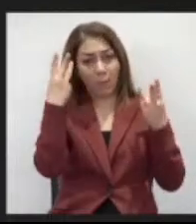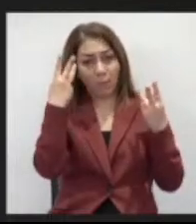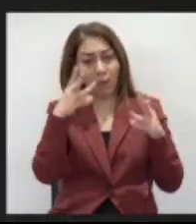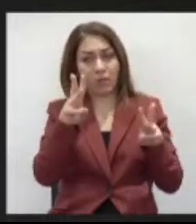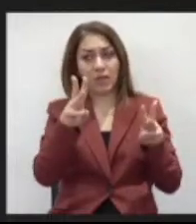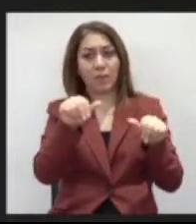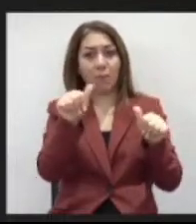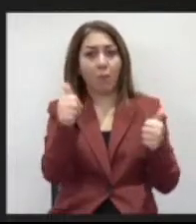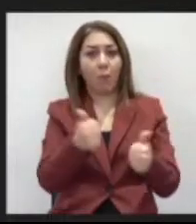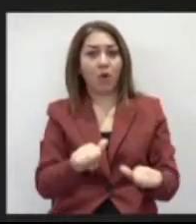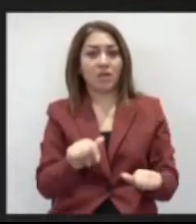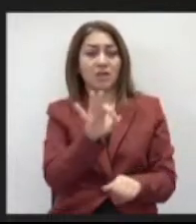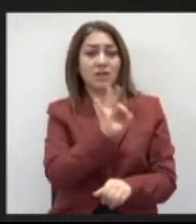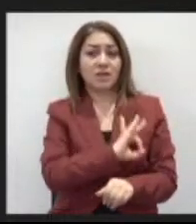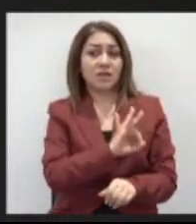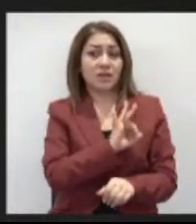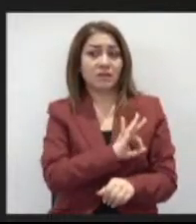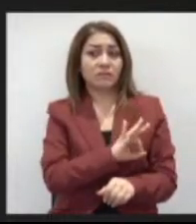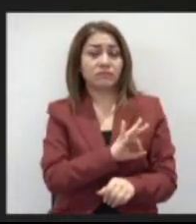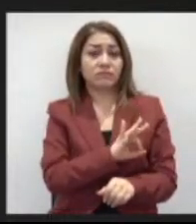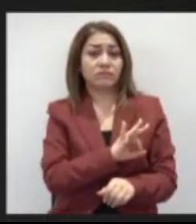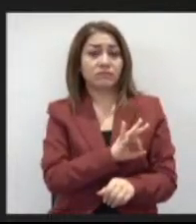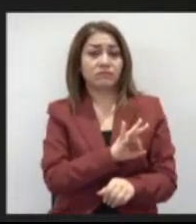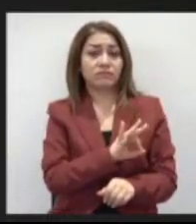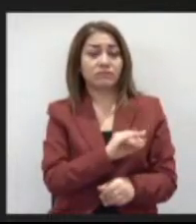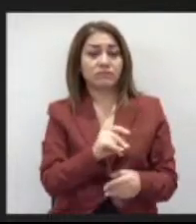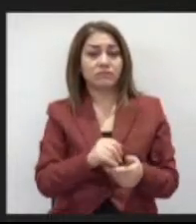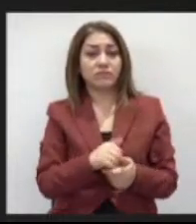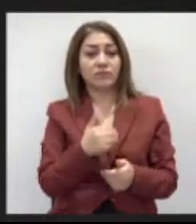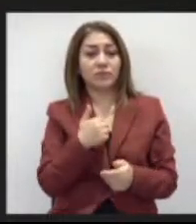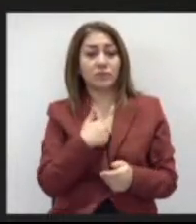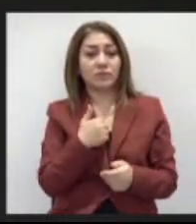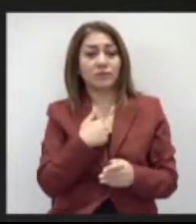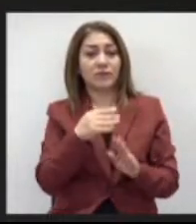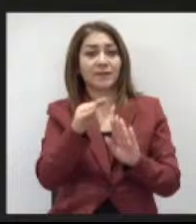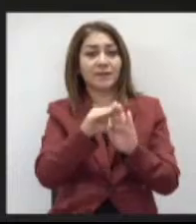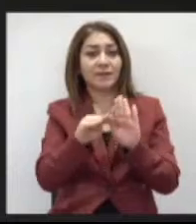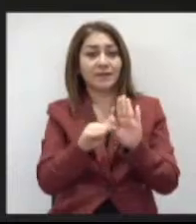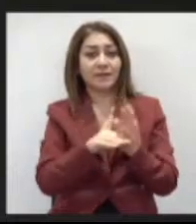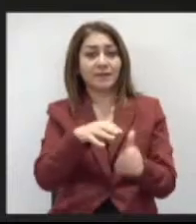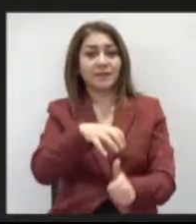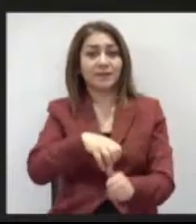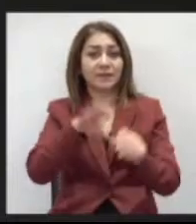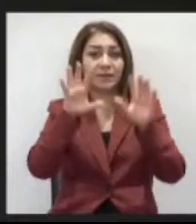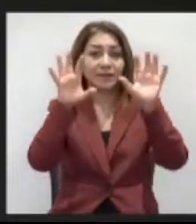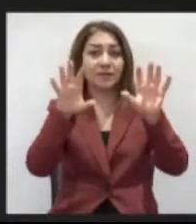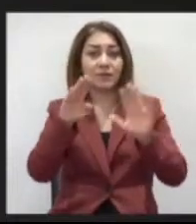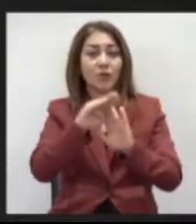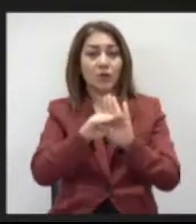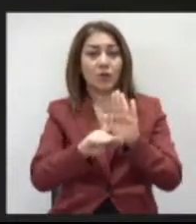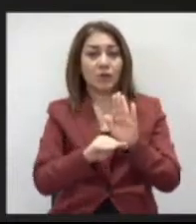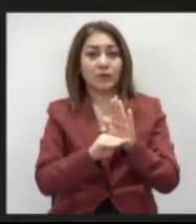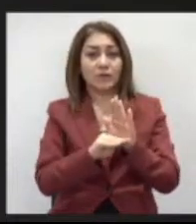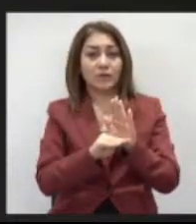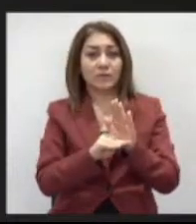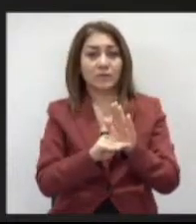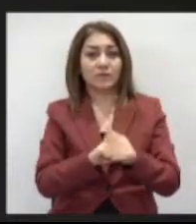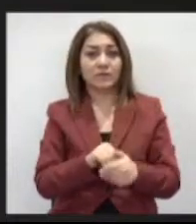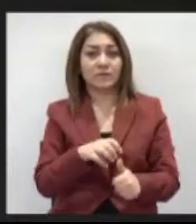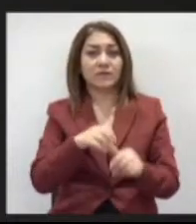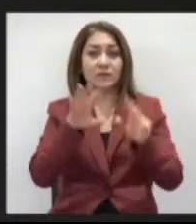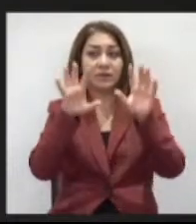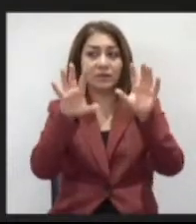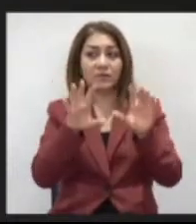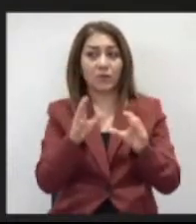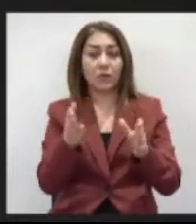Ընդհանրապես ես կուզենայի, որ նախագծում առանձին կատարվեց նաև նորմերի իերարխիան եւ համանրական օրենսդրությունը, որպես այդպեսին մեր մոտ համանրական օրենքների